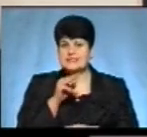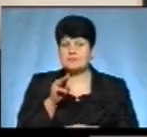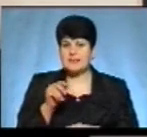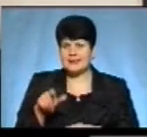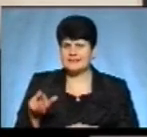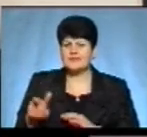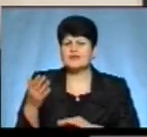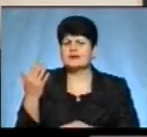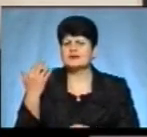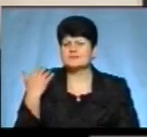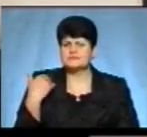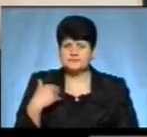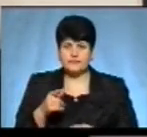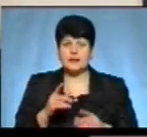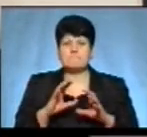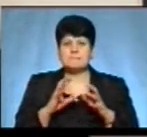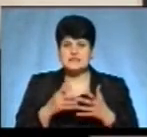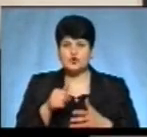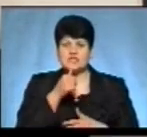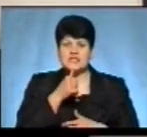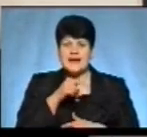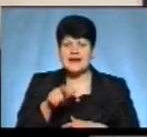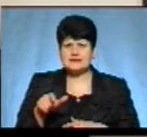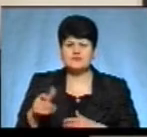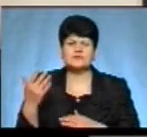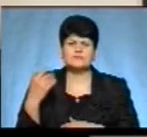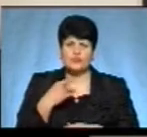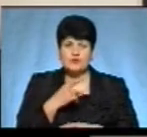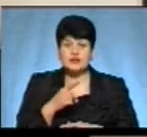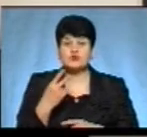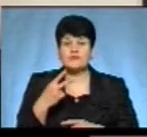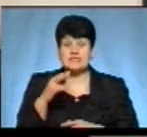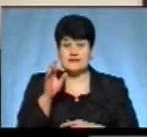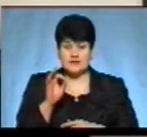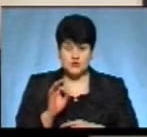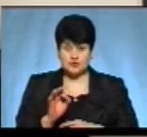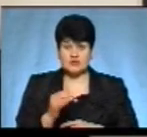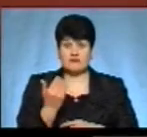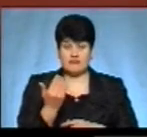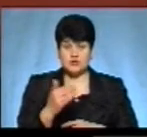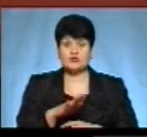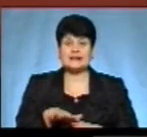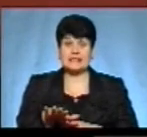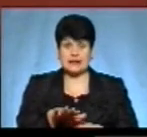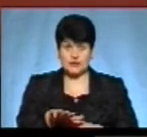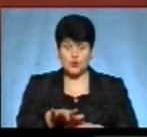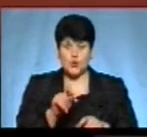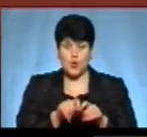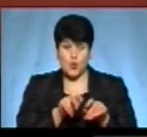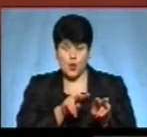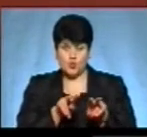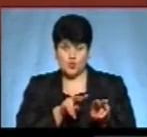подій, міжнародні експерти говорили про те, що якщо навіть 20% вашої території